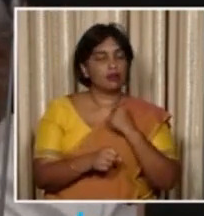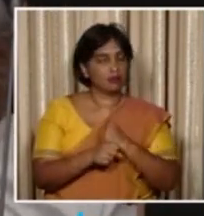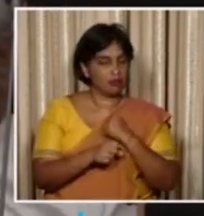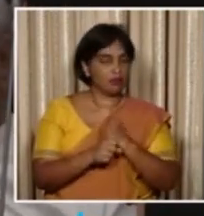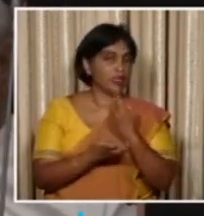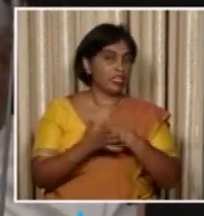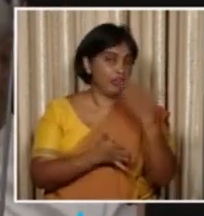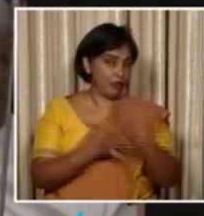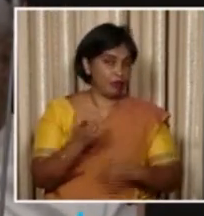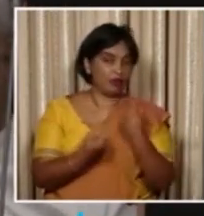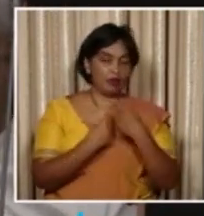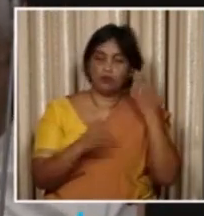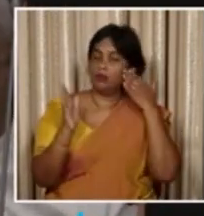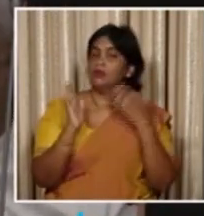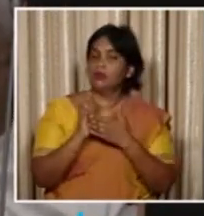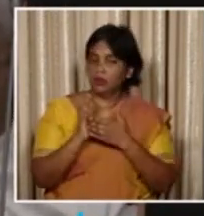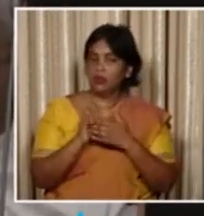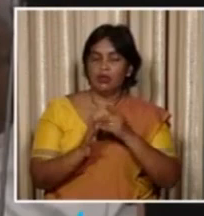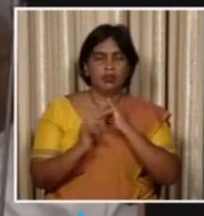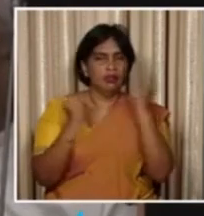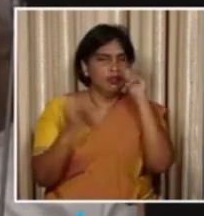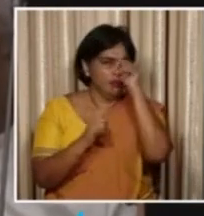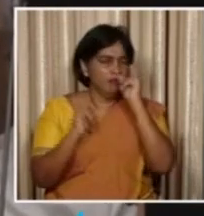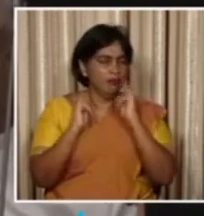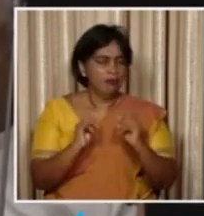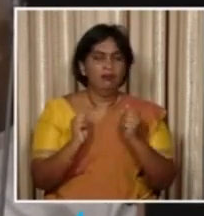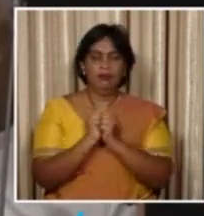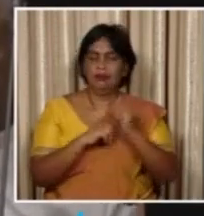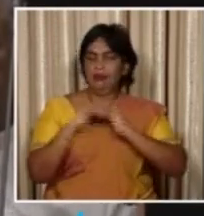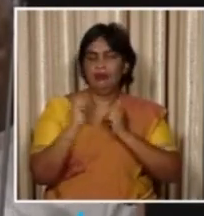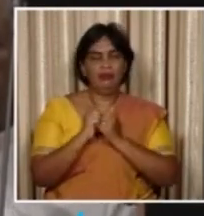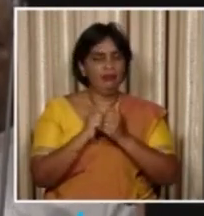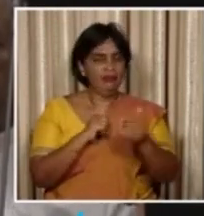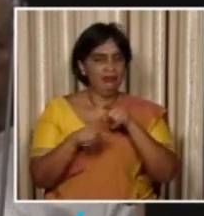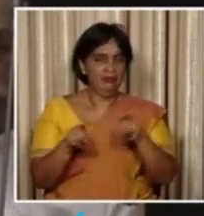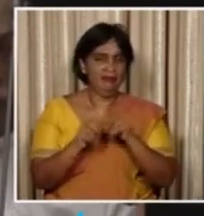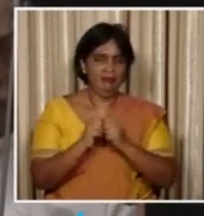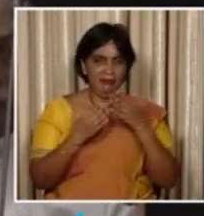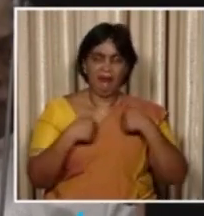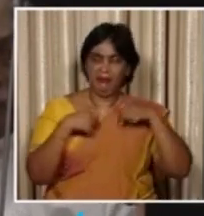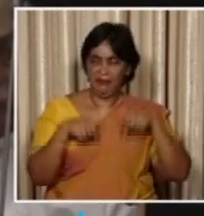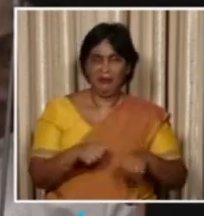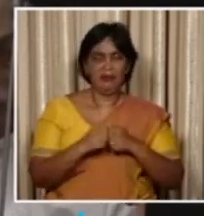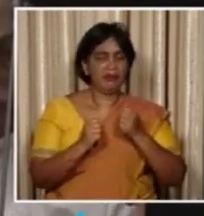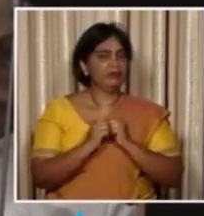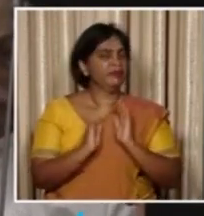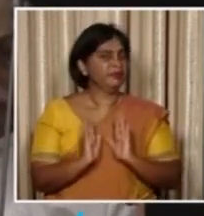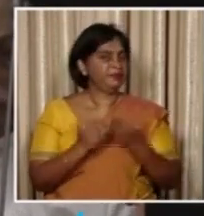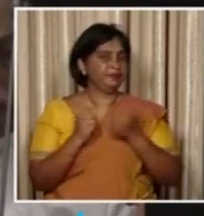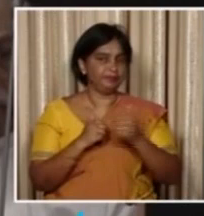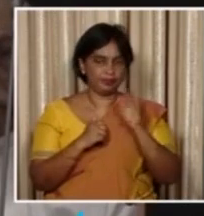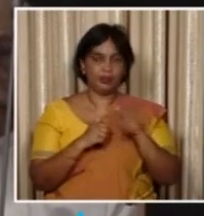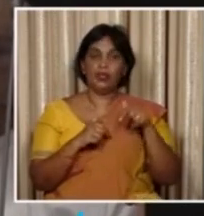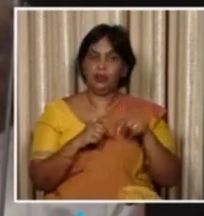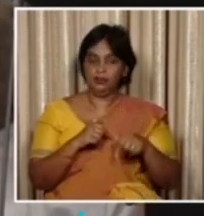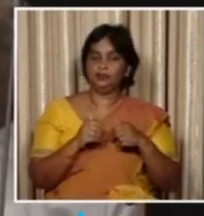Diagnostic Report පාදක කරගෙන දූෂණ විරෝධී වැටසහන් ක්‍රියාත්මක කිරීමට අප මේ වන විට මුල පුරා තිබෙනවා.